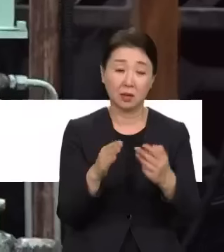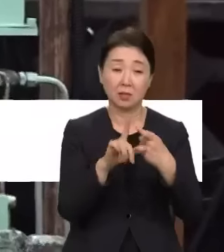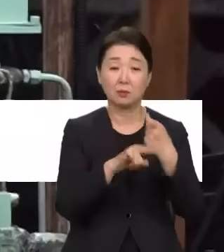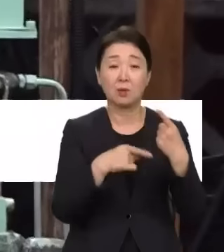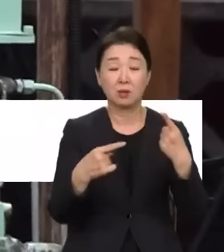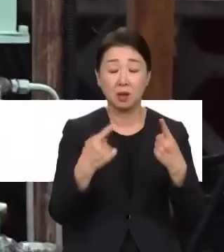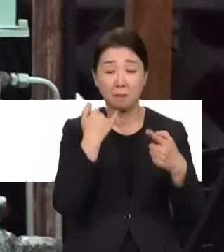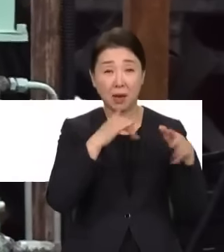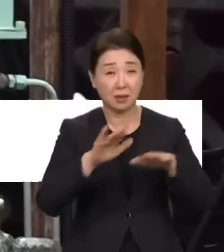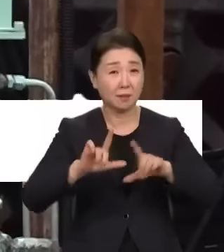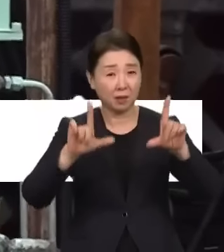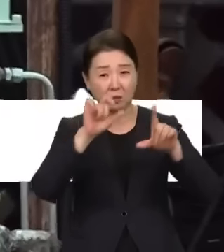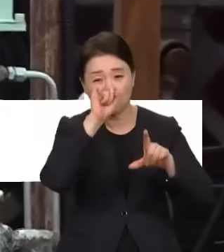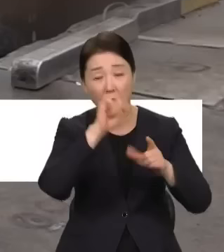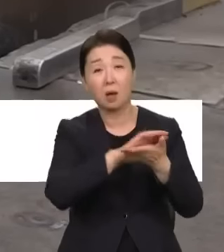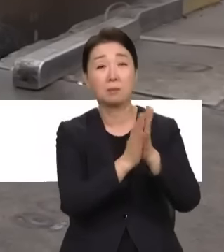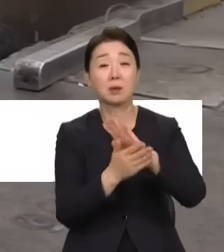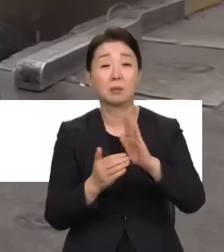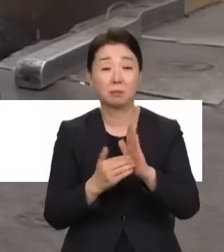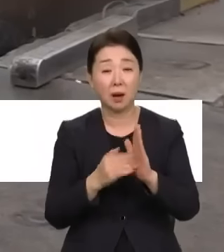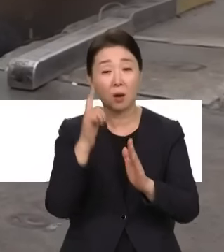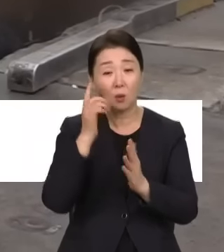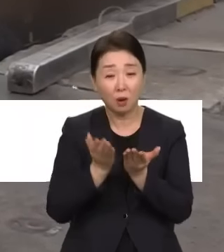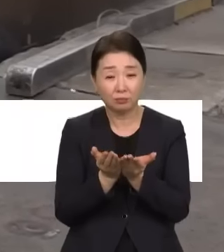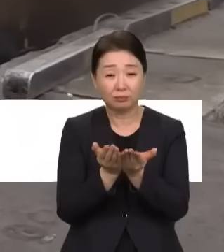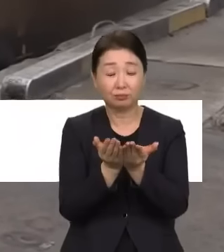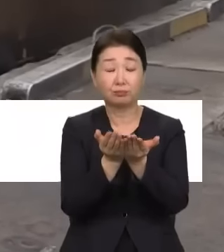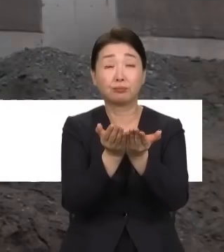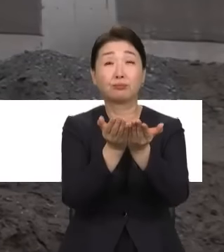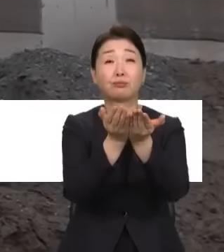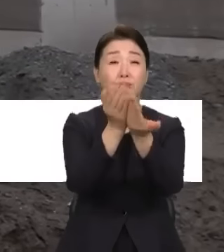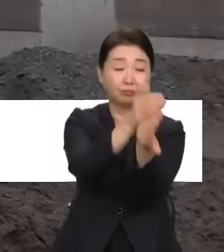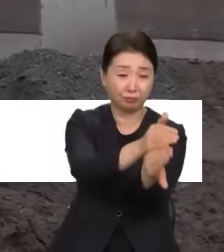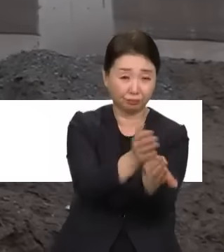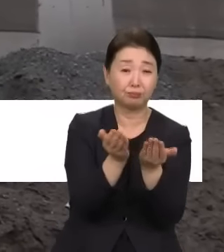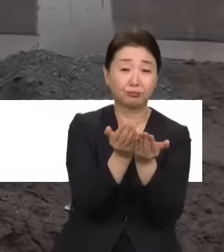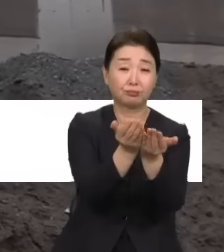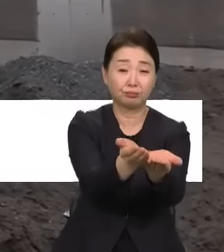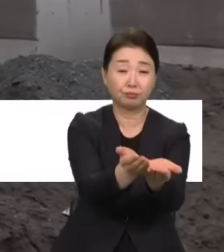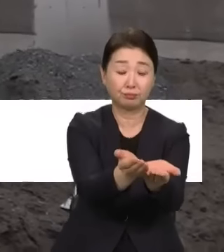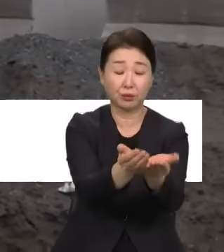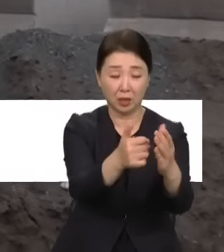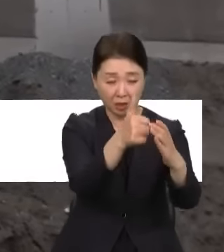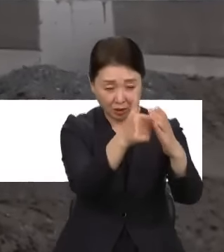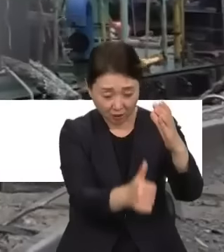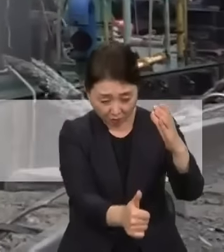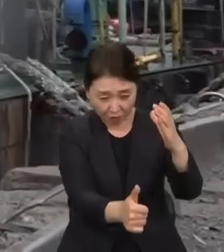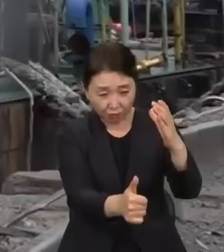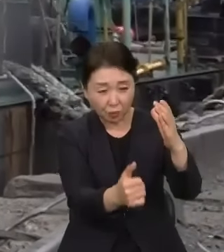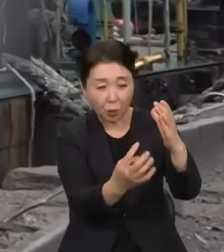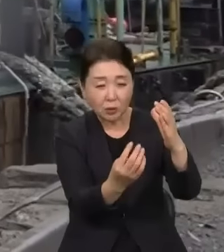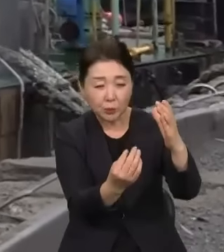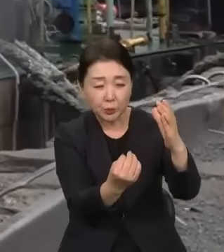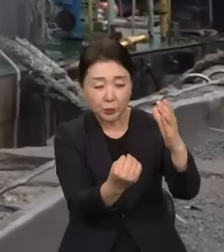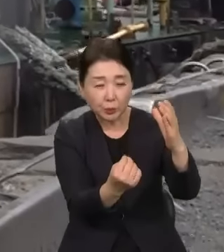다시 좋아졌습니다. 피항했던 바지선이 침몰 지점으로 다시 갔고 심해 잠수사 투입 시점을 살피고